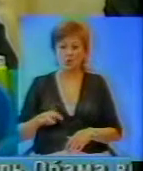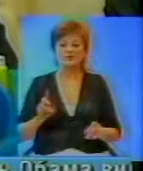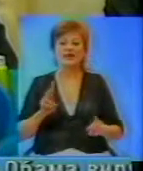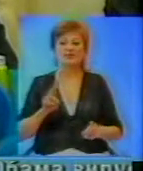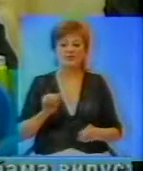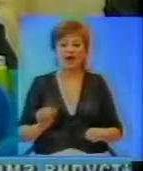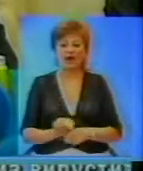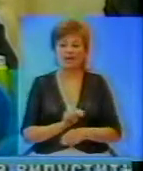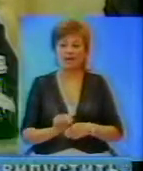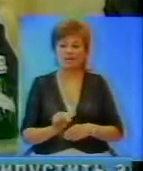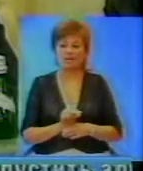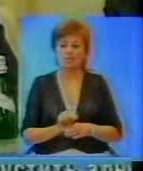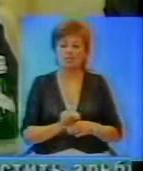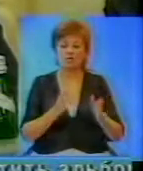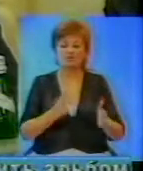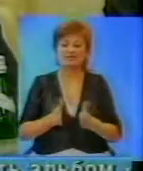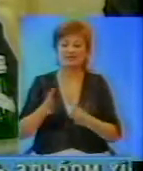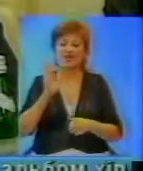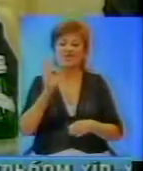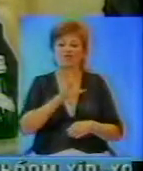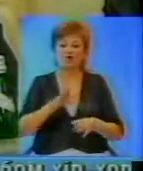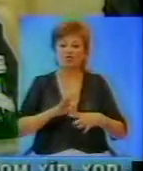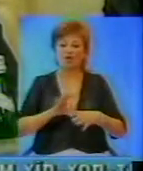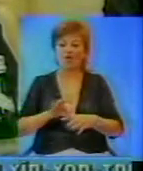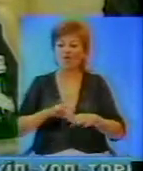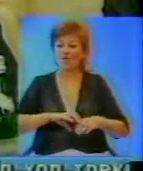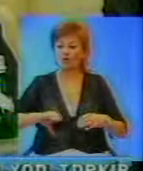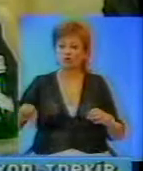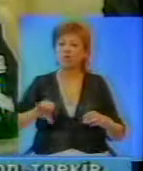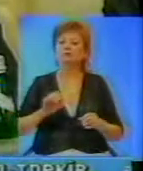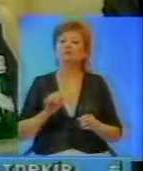ремонт сетей водоводов. Александр Чицаныч